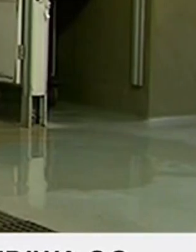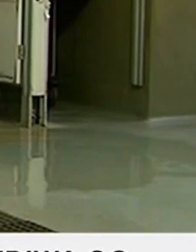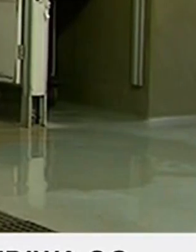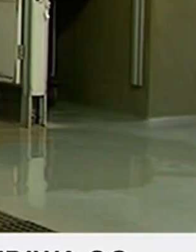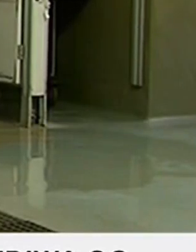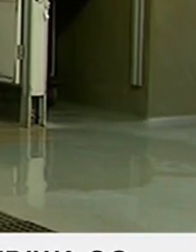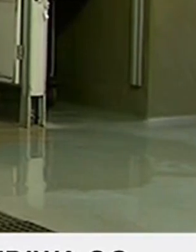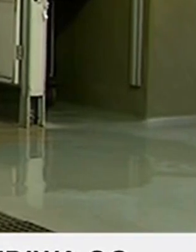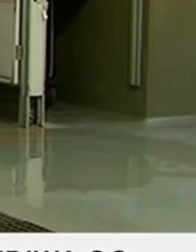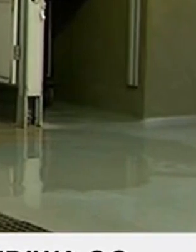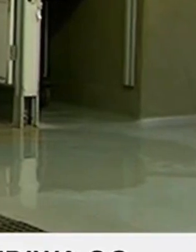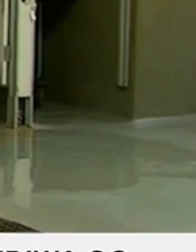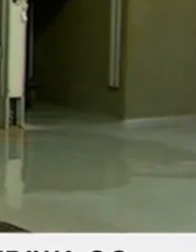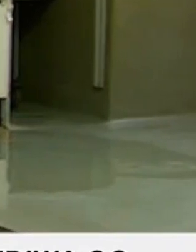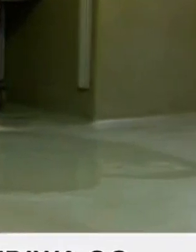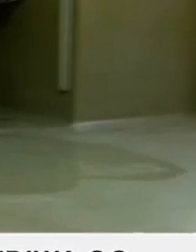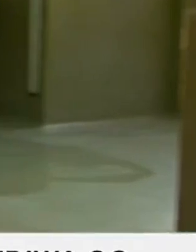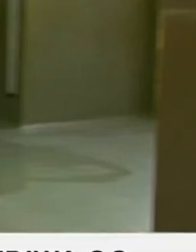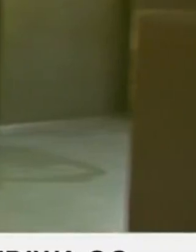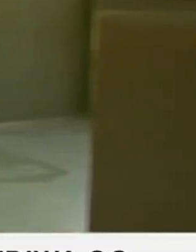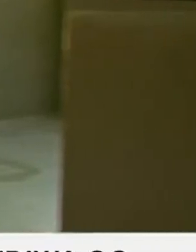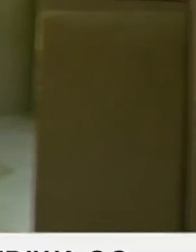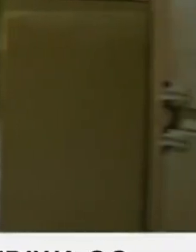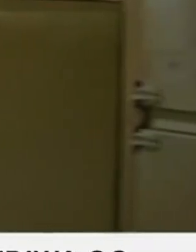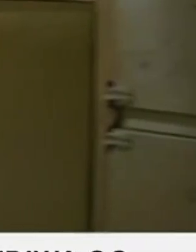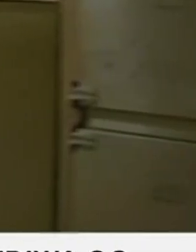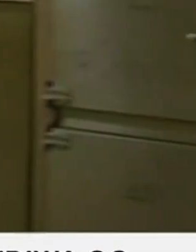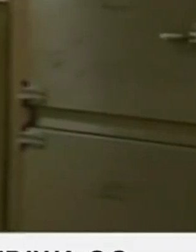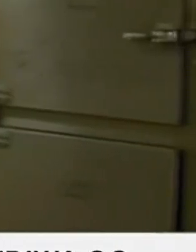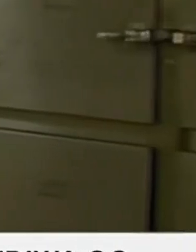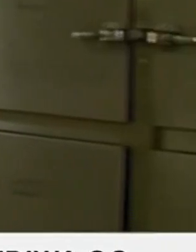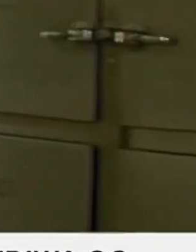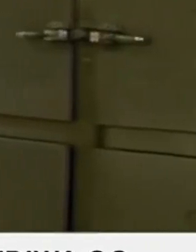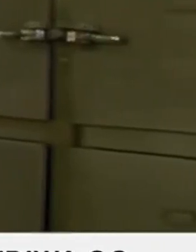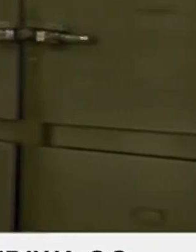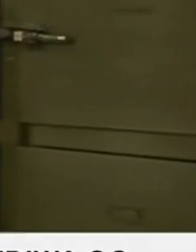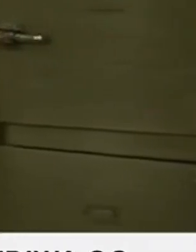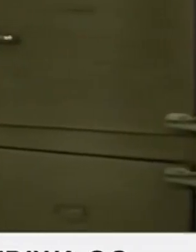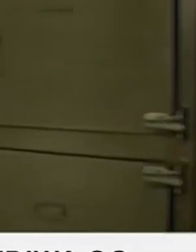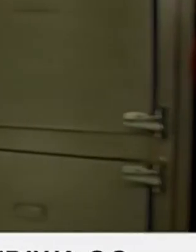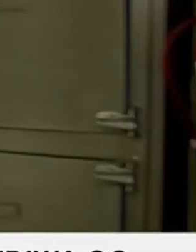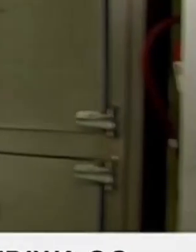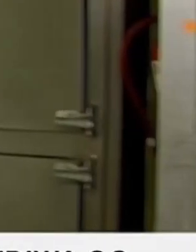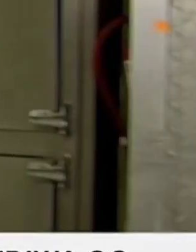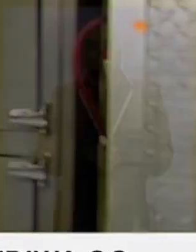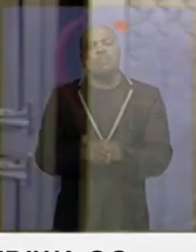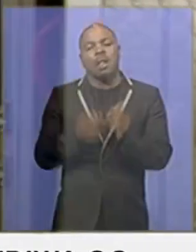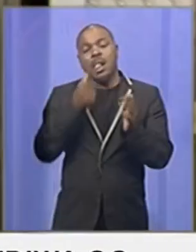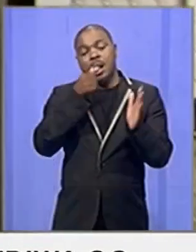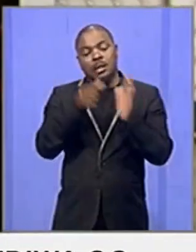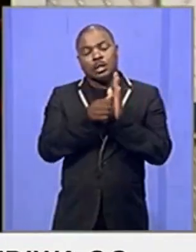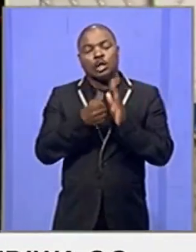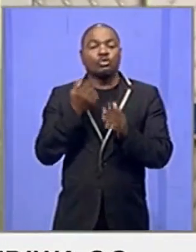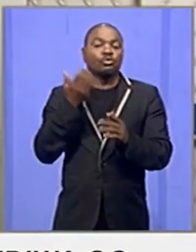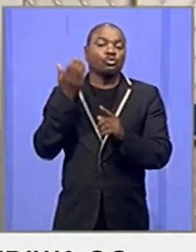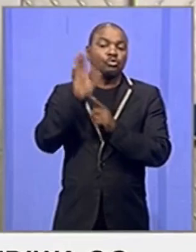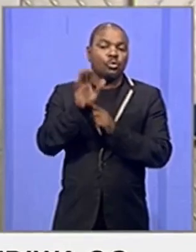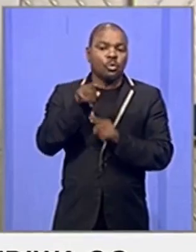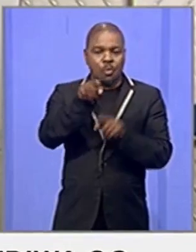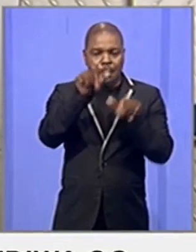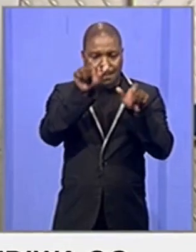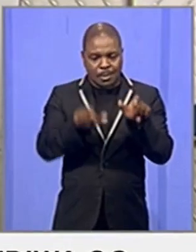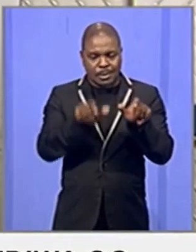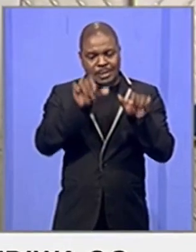moiswi e le moagi wa dinaga tsa kwa ntle ba tshwanetse go tlhagisa paseporoto, lekwalo la go bontsha fa motho a reboletswe bonno